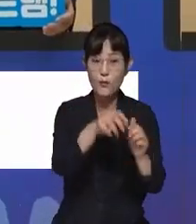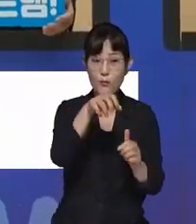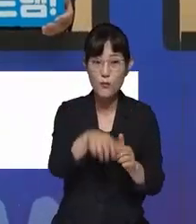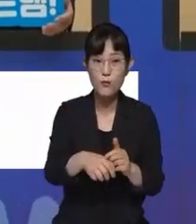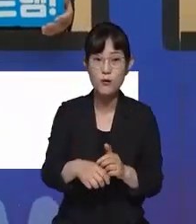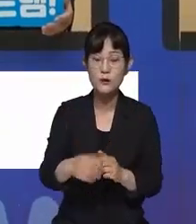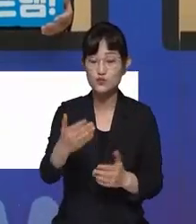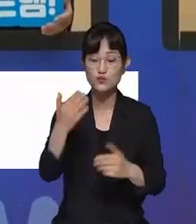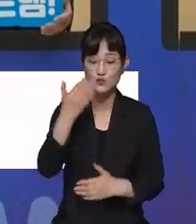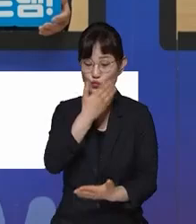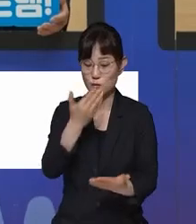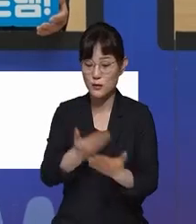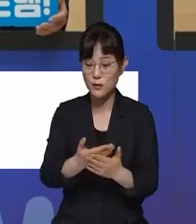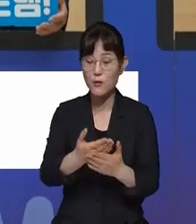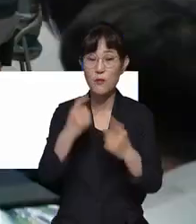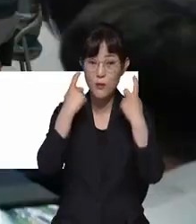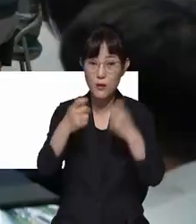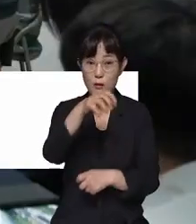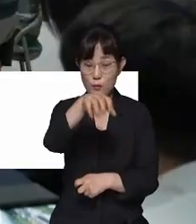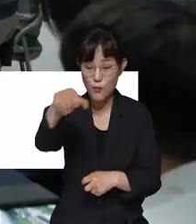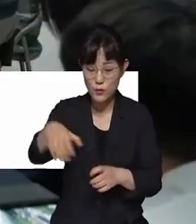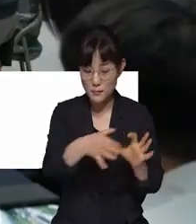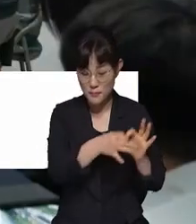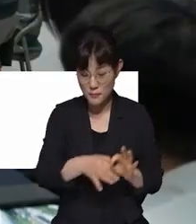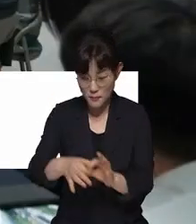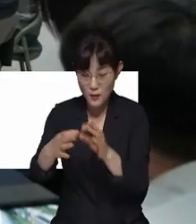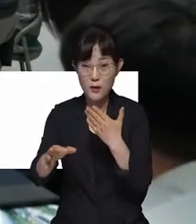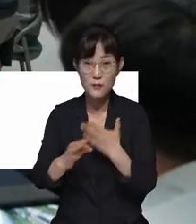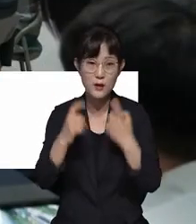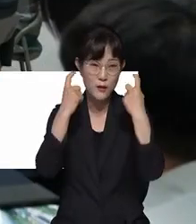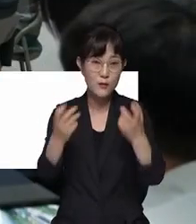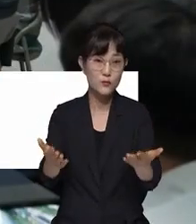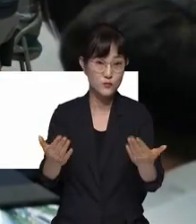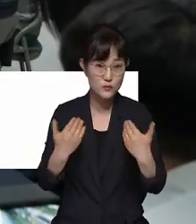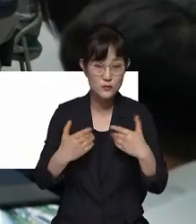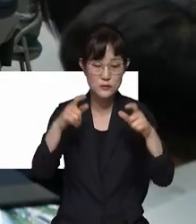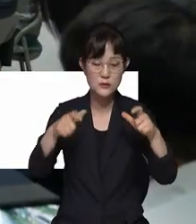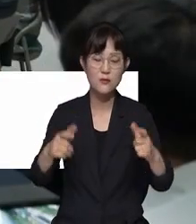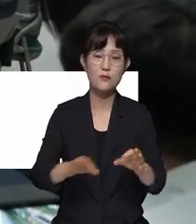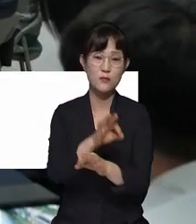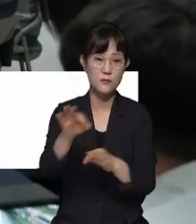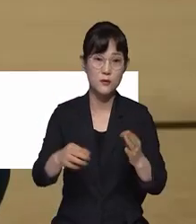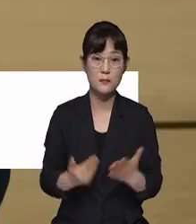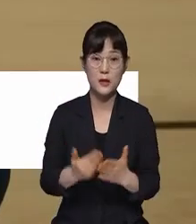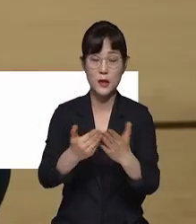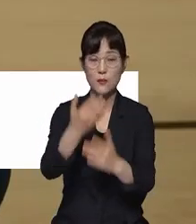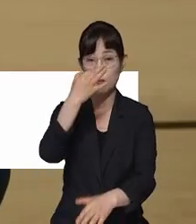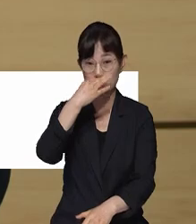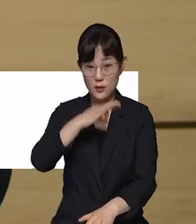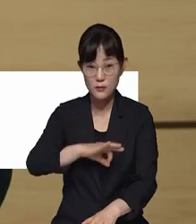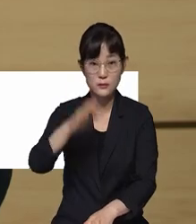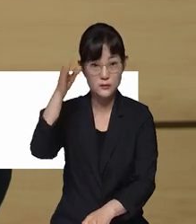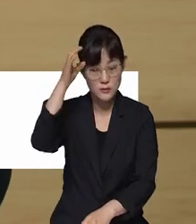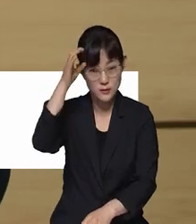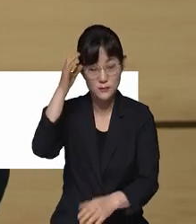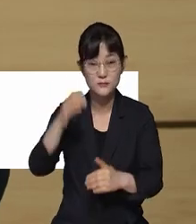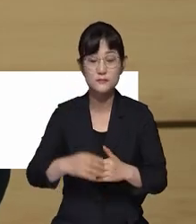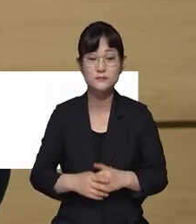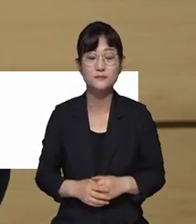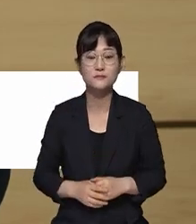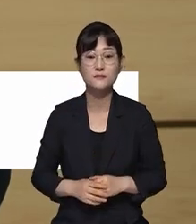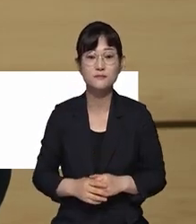원도심의 주요 관광명소를 무안 오룡까지 연계할 경우 관광객 유치와 지역경제 활성화에 큰 효과가 있을 것으로